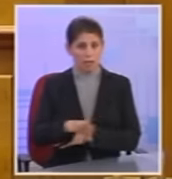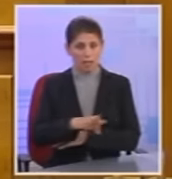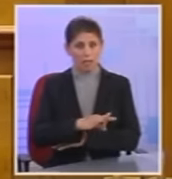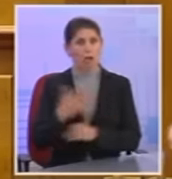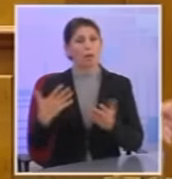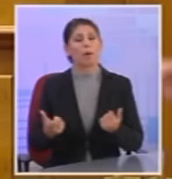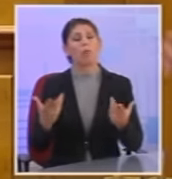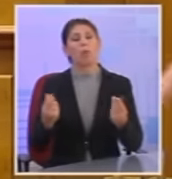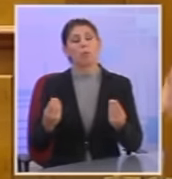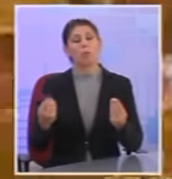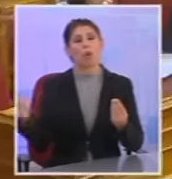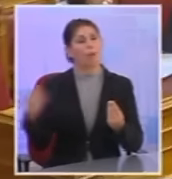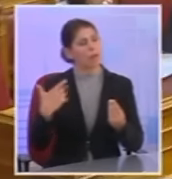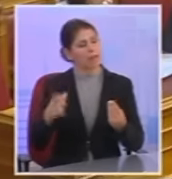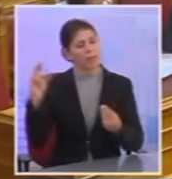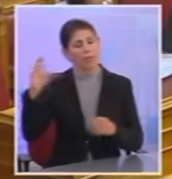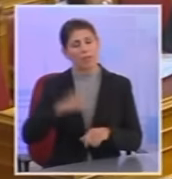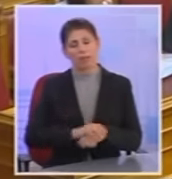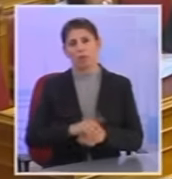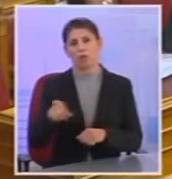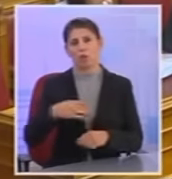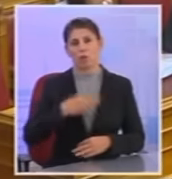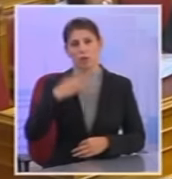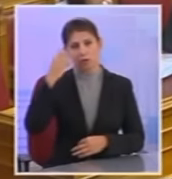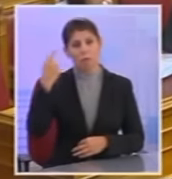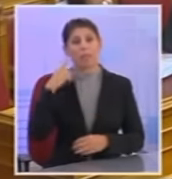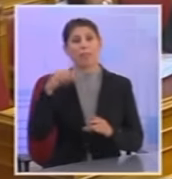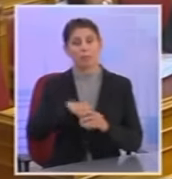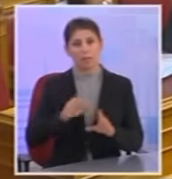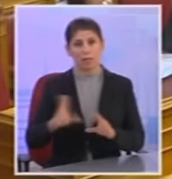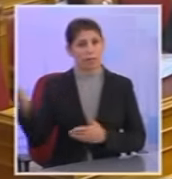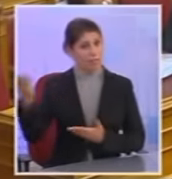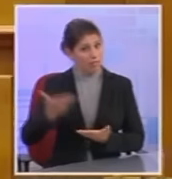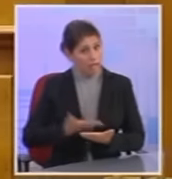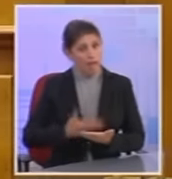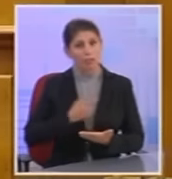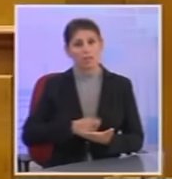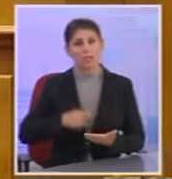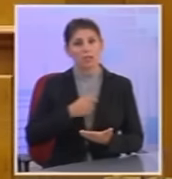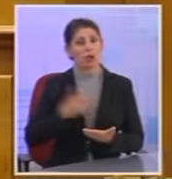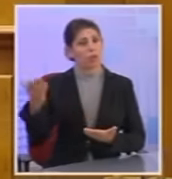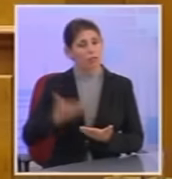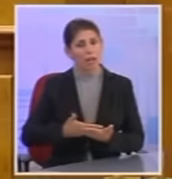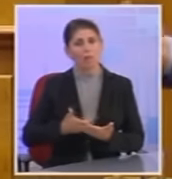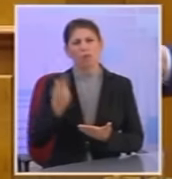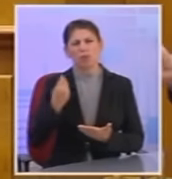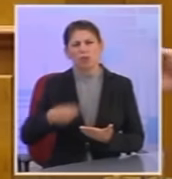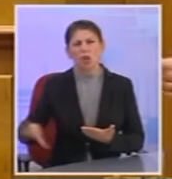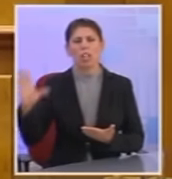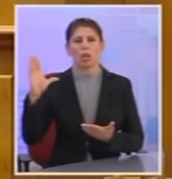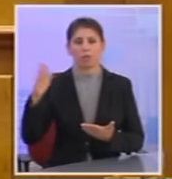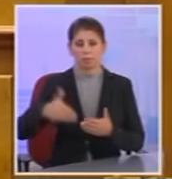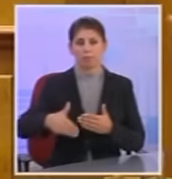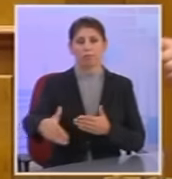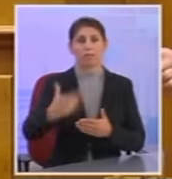υπάρχουν πολλά για τα οποία έχει δεσμευτεί ο κύριος Τσίπρας και δεν περιλαμβάνονται. Και θα έρθουν Δυστυχώς τα χειρότερα είναι μπροστά μας. Θυμίζω